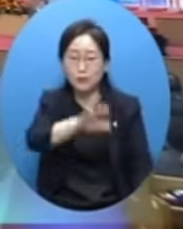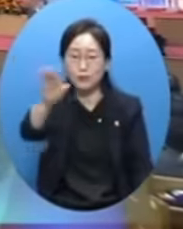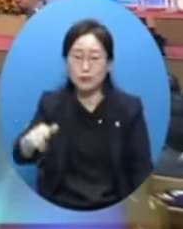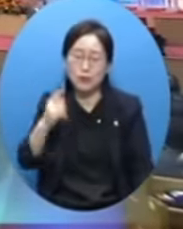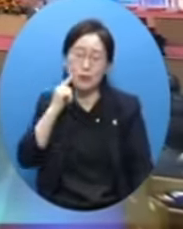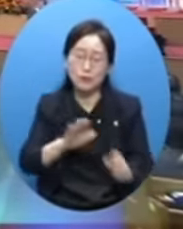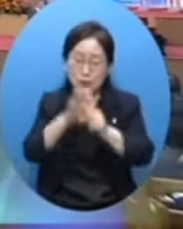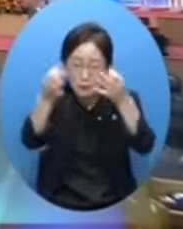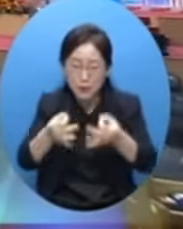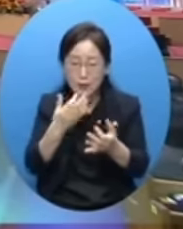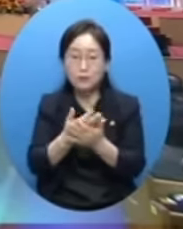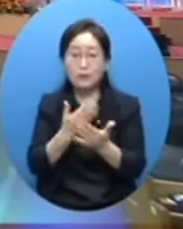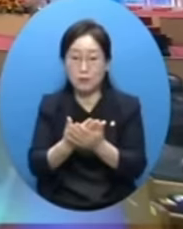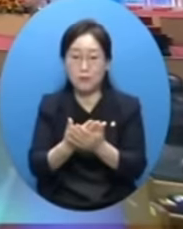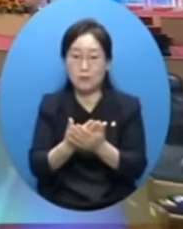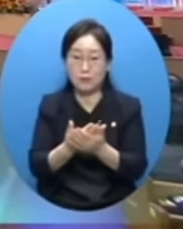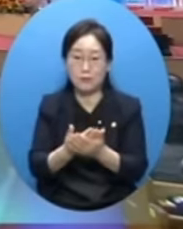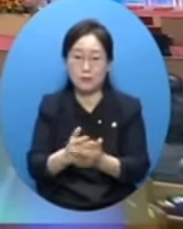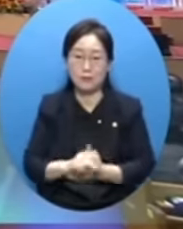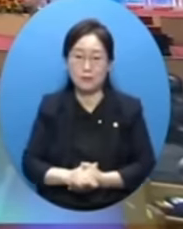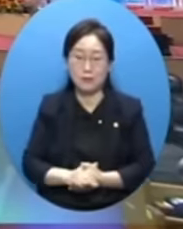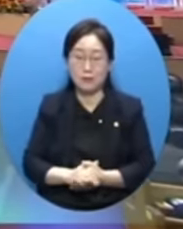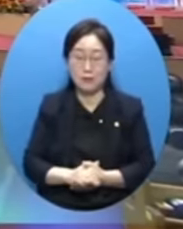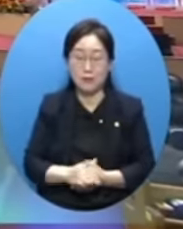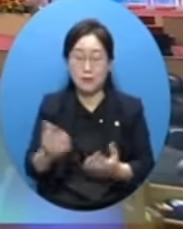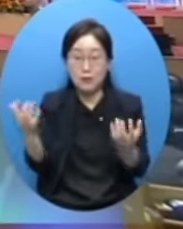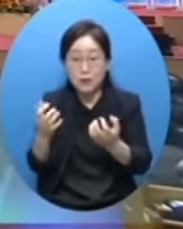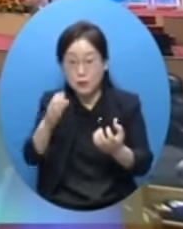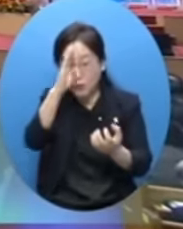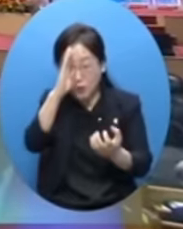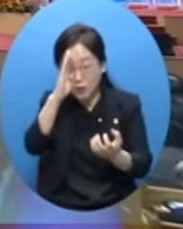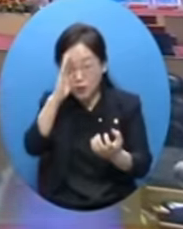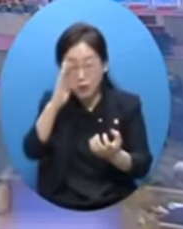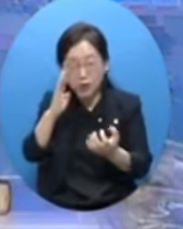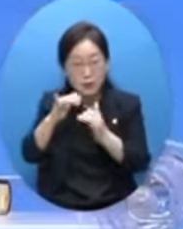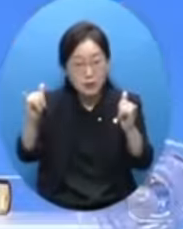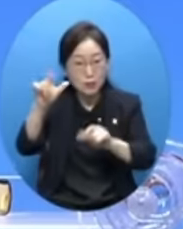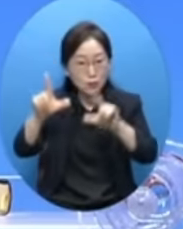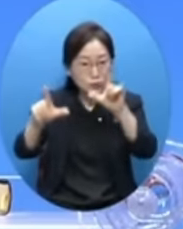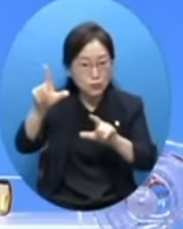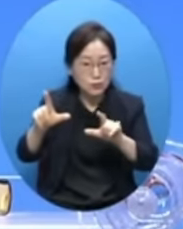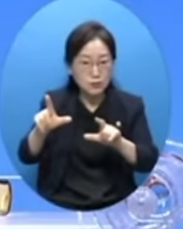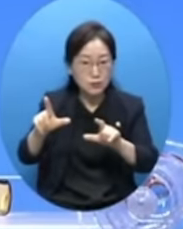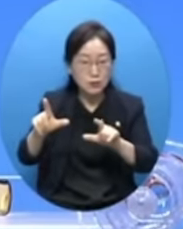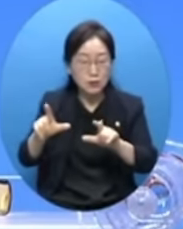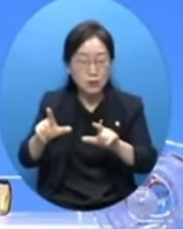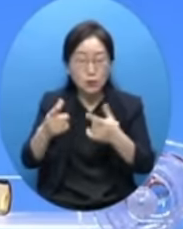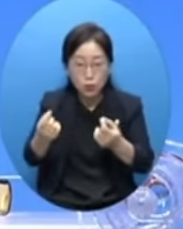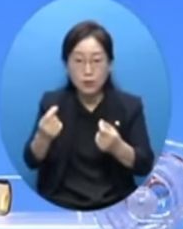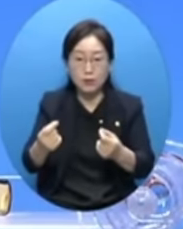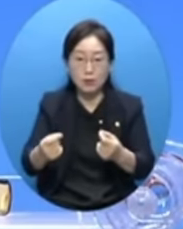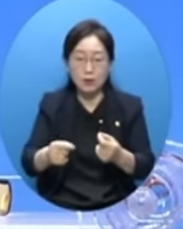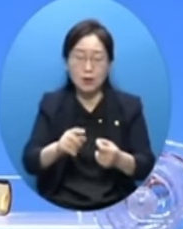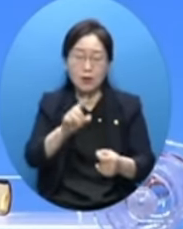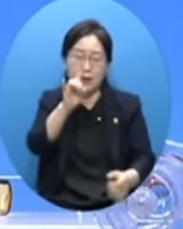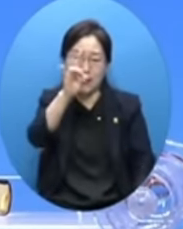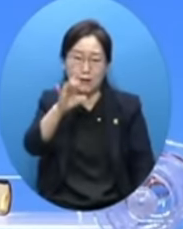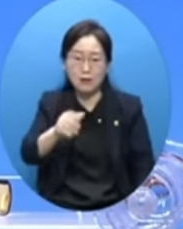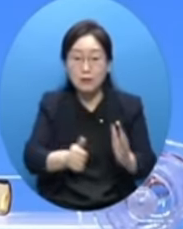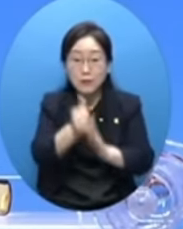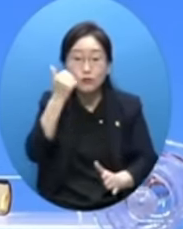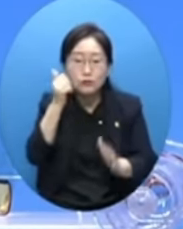불쌍히 여기소서 하거늘 우리는 한센병 환자같이 우리의 유일한 희망 대신 예수님 앞에 부르짖어야